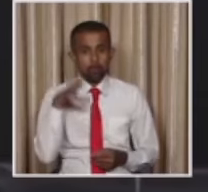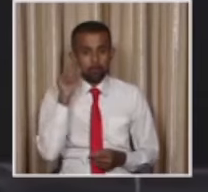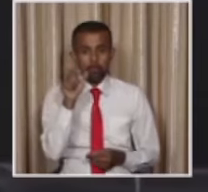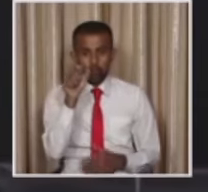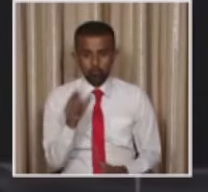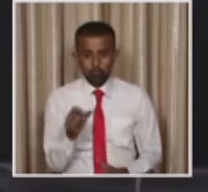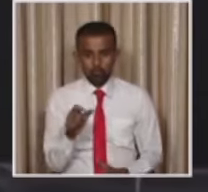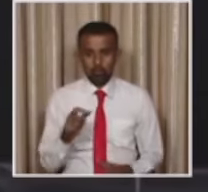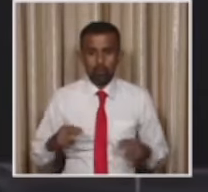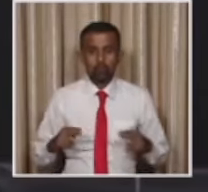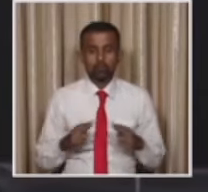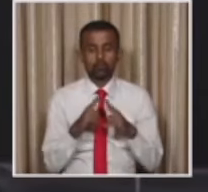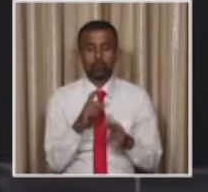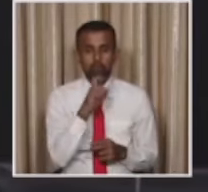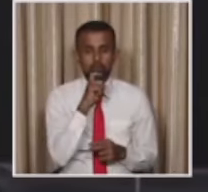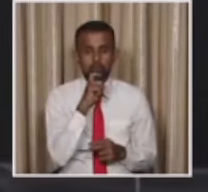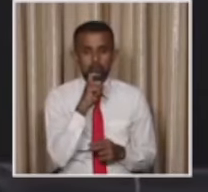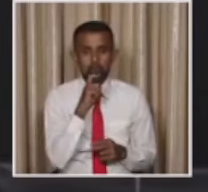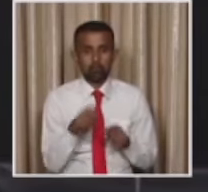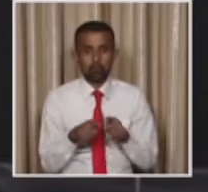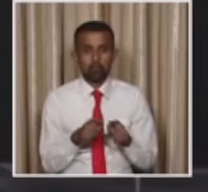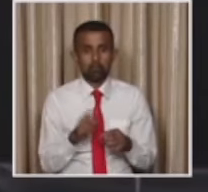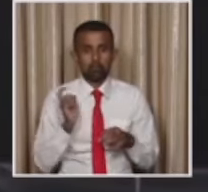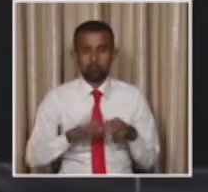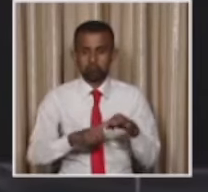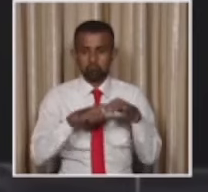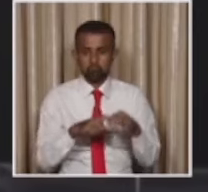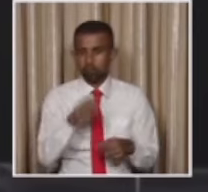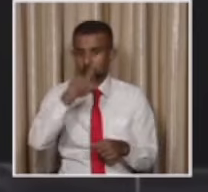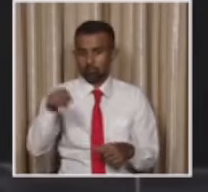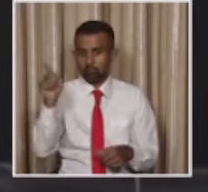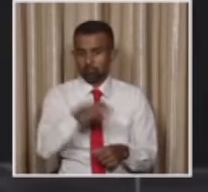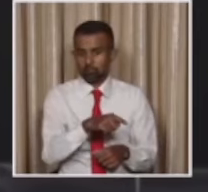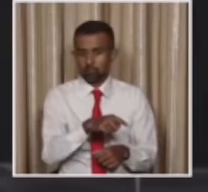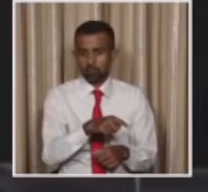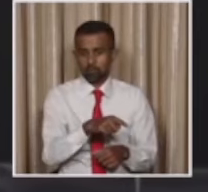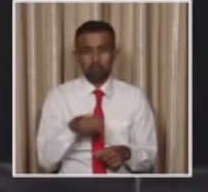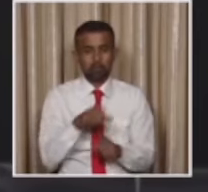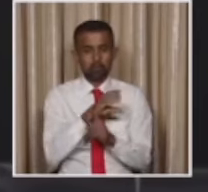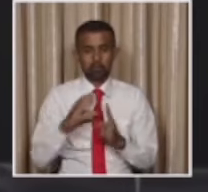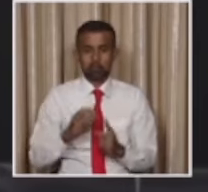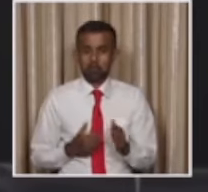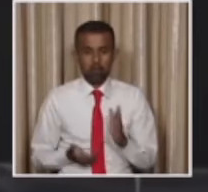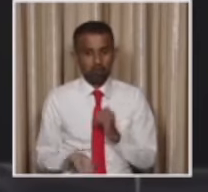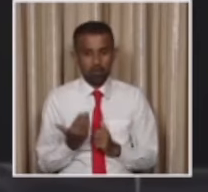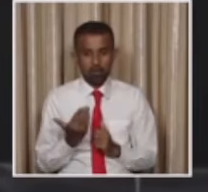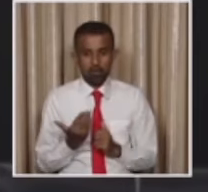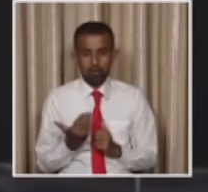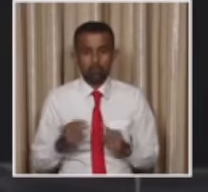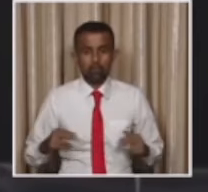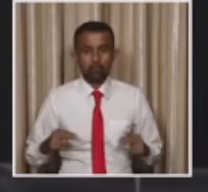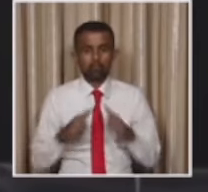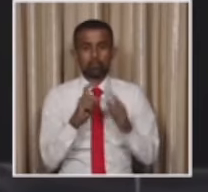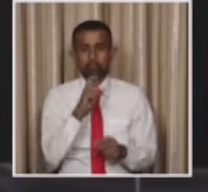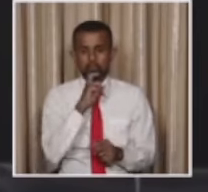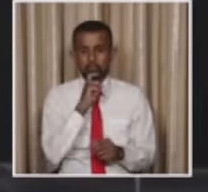ඔබතුමා ශ්‍රේෂ්ඨාධිකරණයේ තීරණයට මේ විදිහට අභියෝග කිරීම වැරදි. එහෙම අභියෝග කරන සංස්කෘතියකට අපි ගියොත්